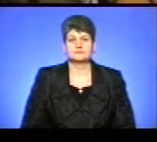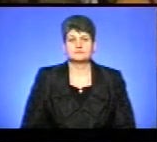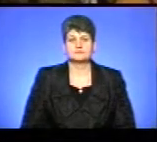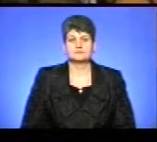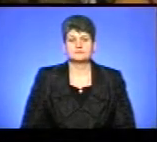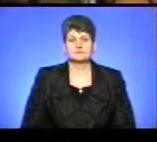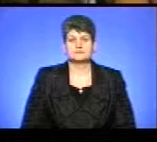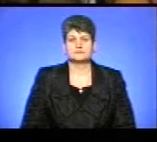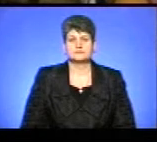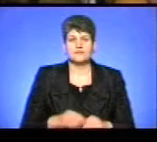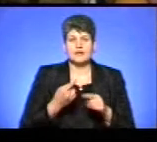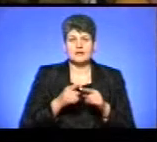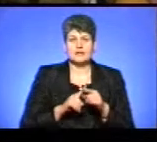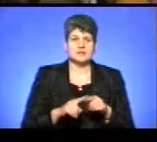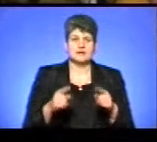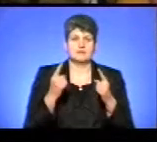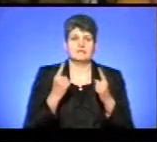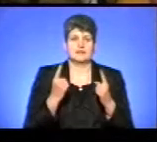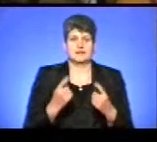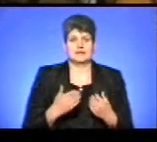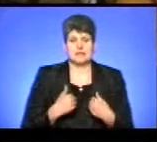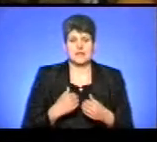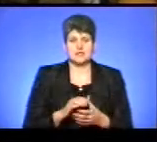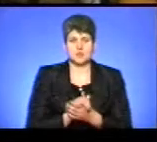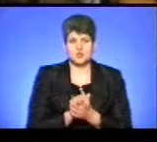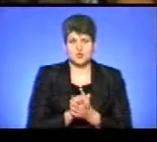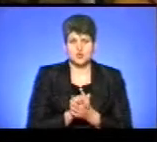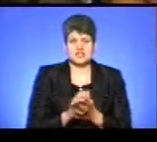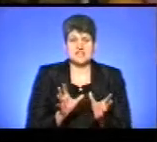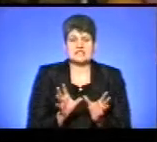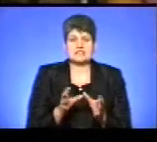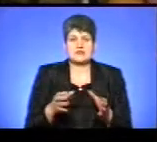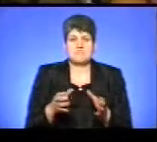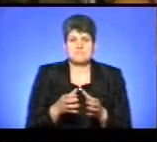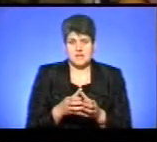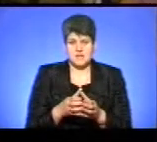Це велика, так називаю, для нас така дружня спілка, бо